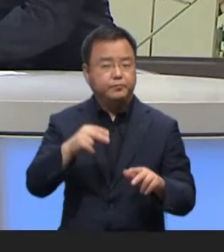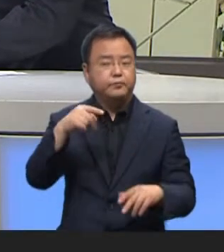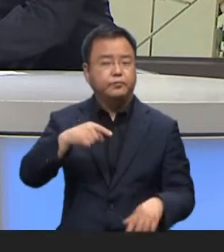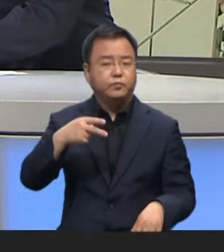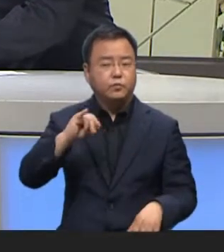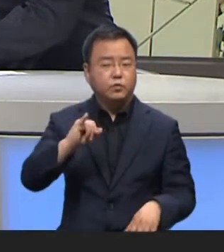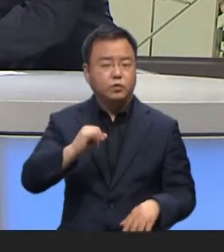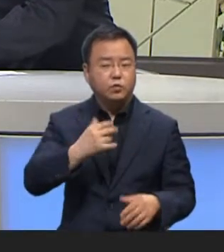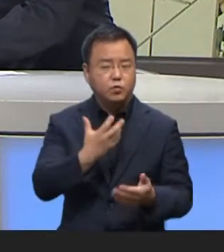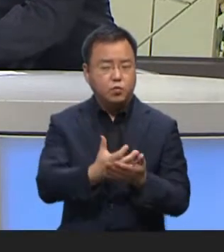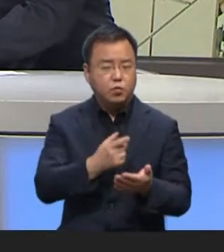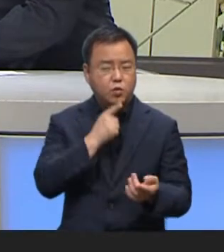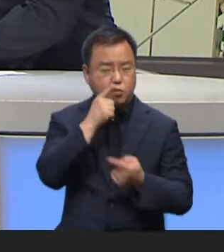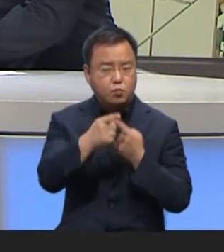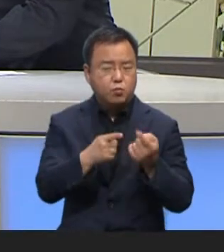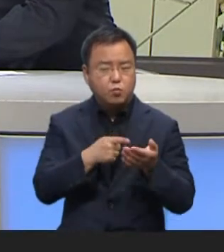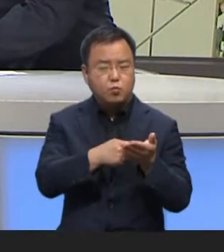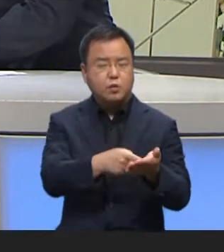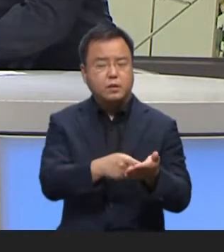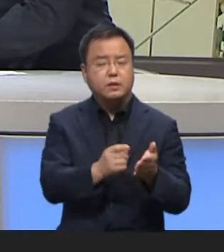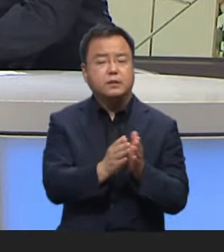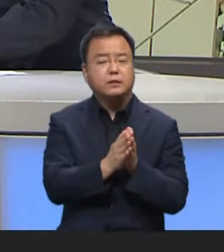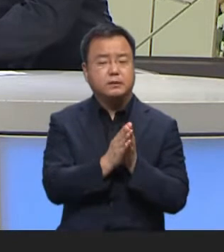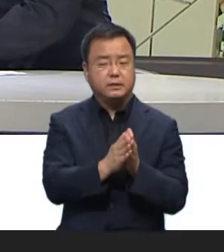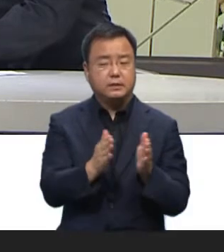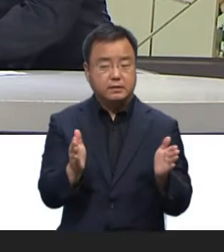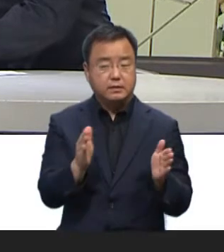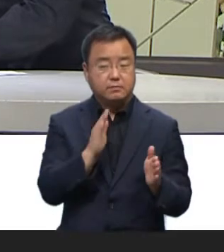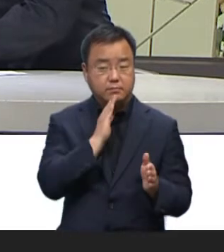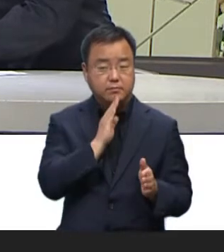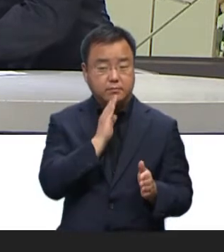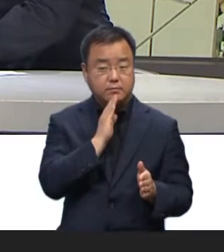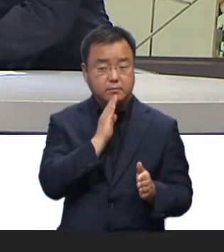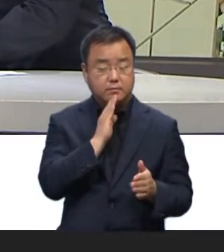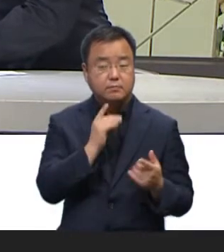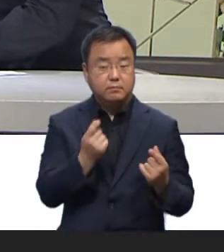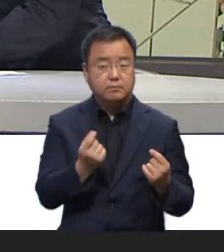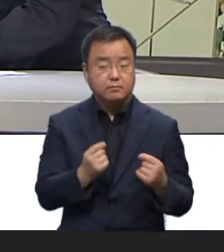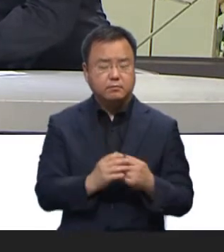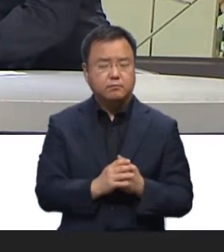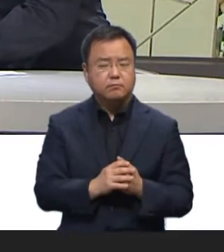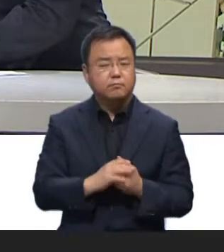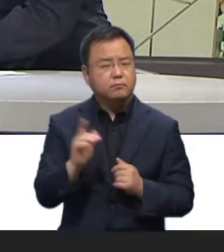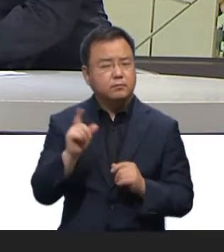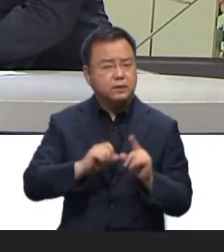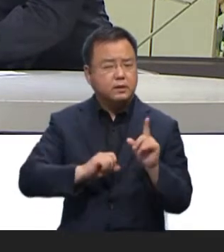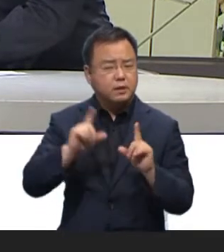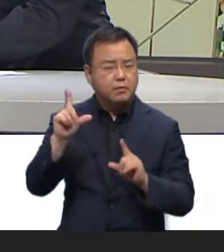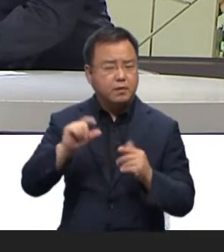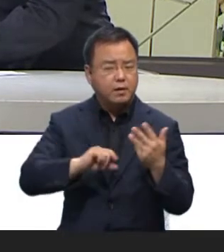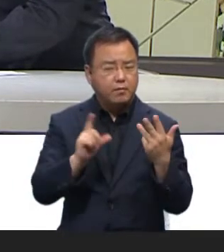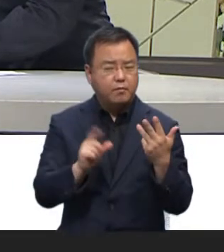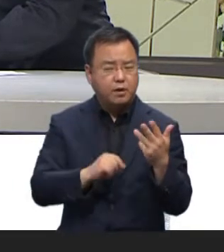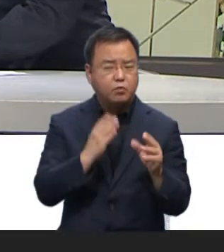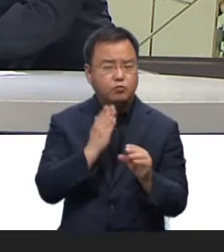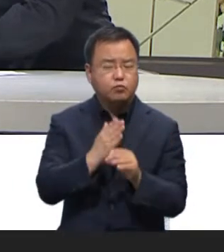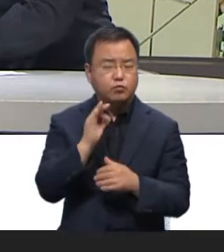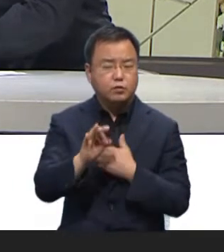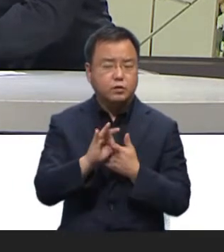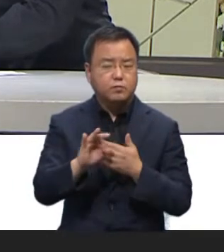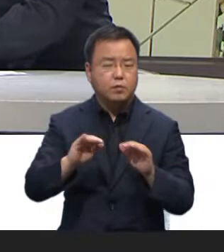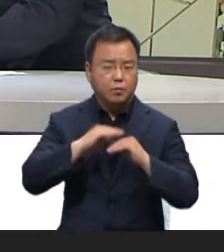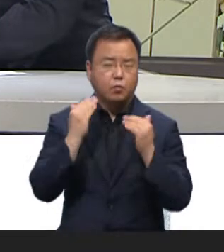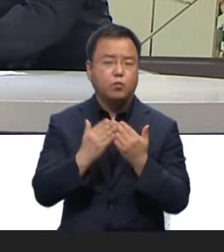원서접수를 시작으로 본격적인 입시 가 시작됐다 정말 이렇게 밭을 것 같은데 대체적으로 이제 8월 중순쯤 있는 모든 학교들이